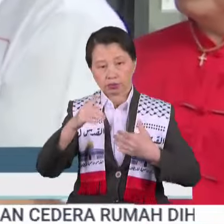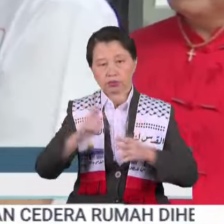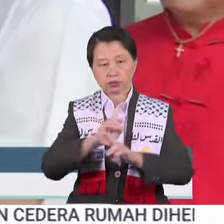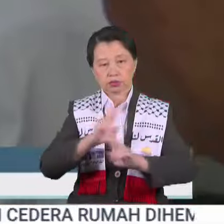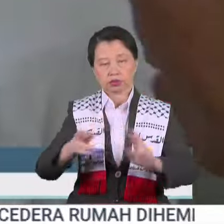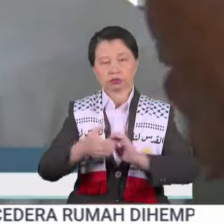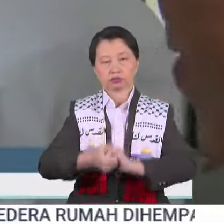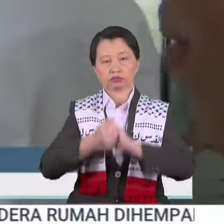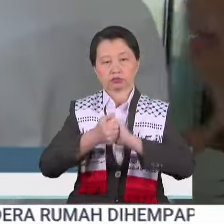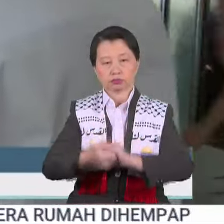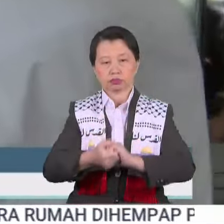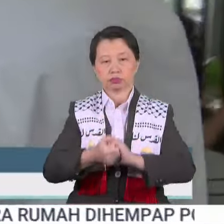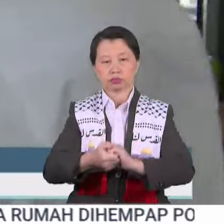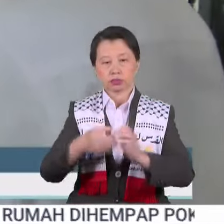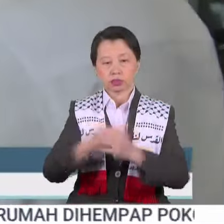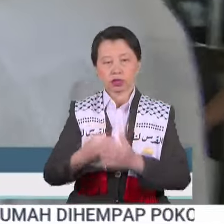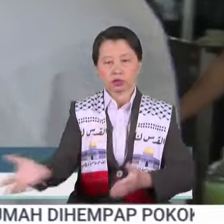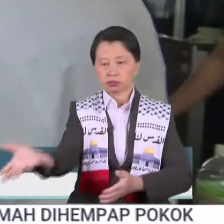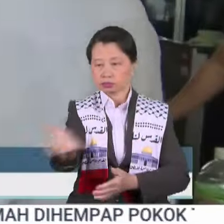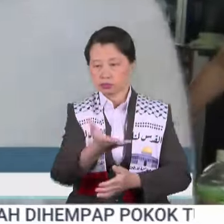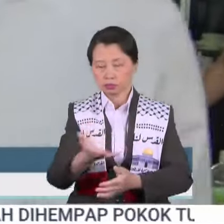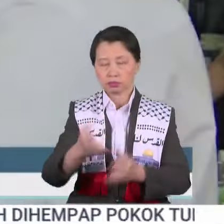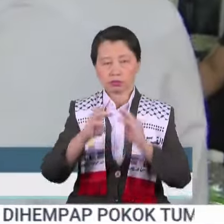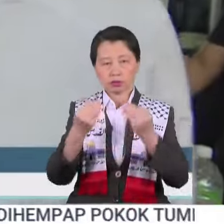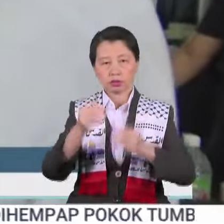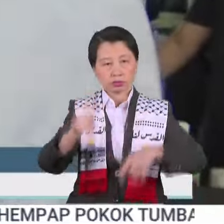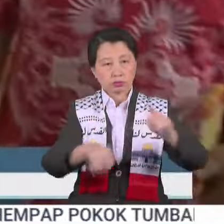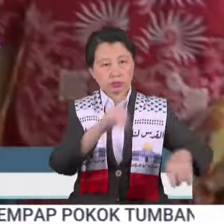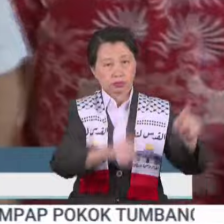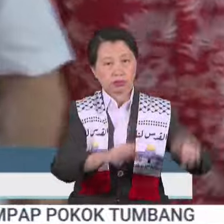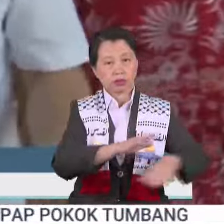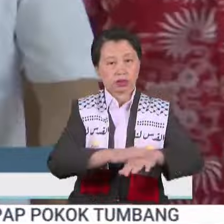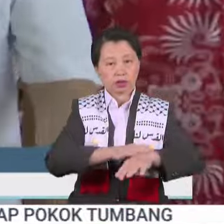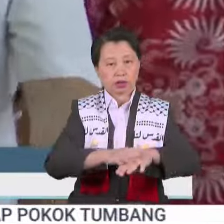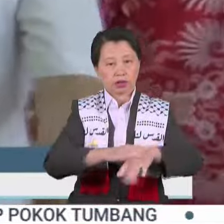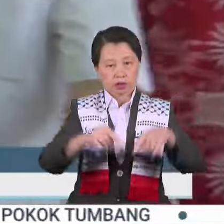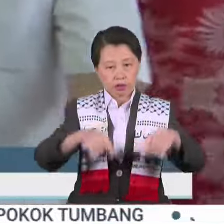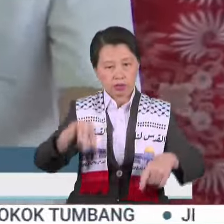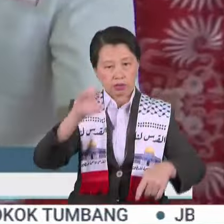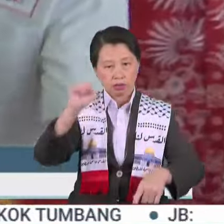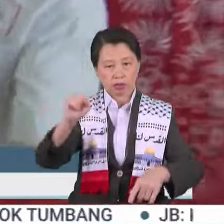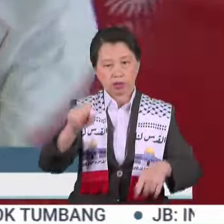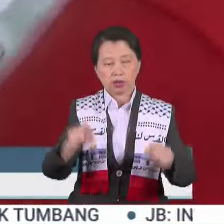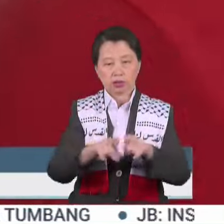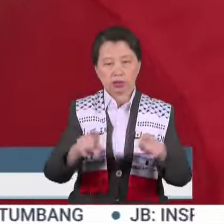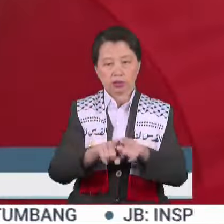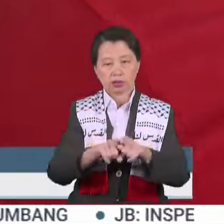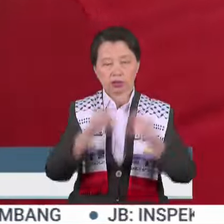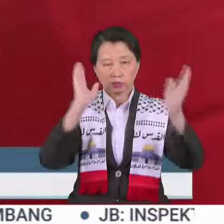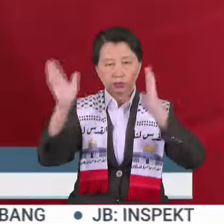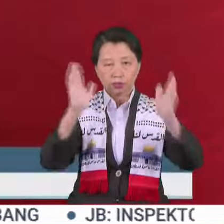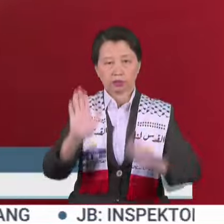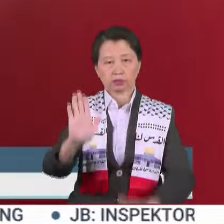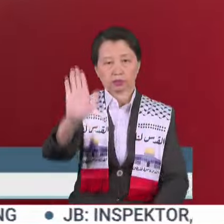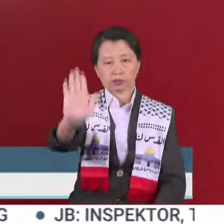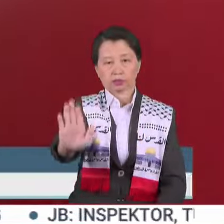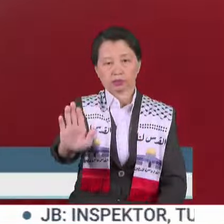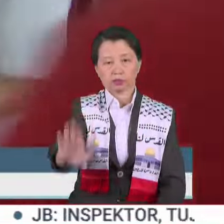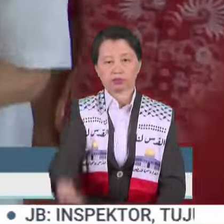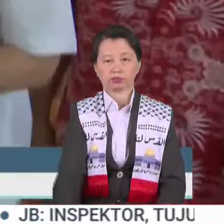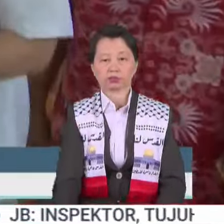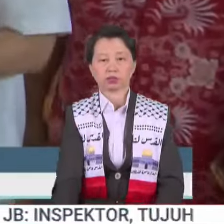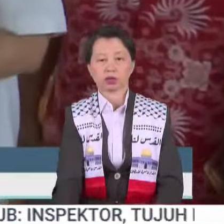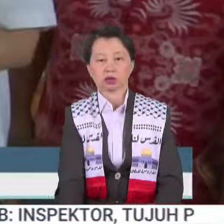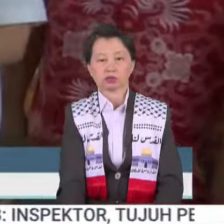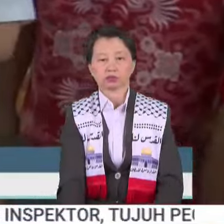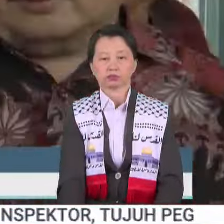lagi hubungan silaturahim dalam kalangan masyarakat pelbagai kaum di negeri ini selaras konsep Malaysia Madani. Dan